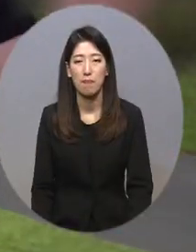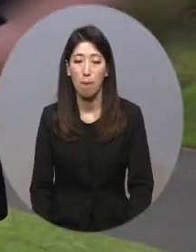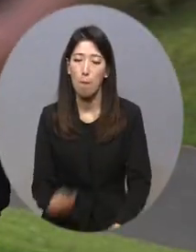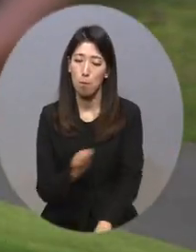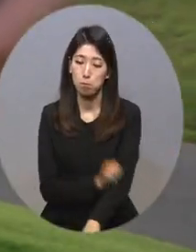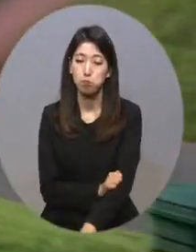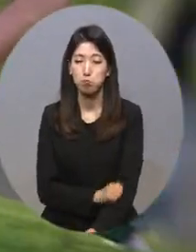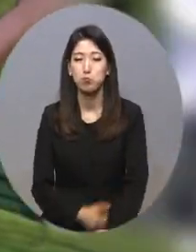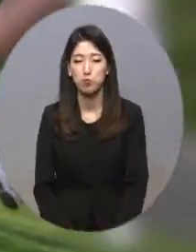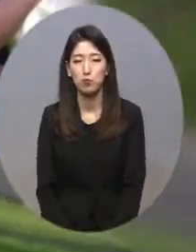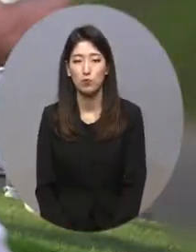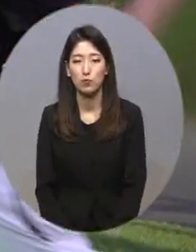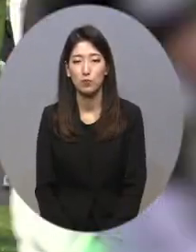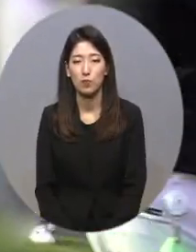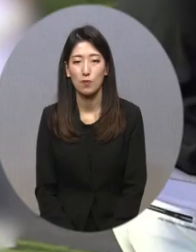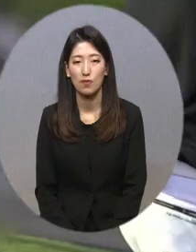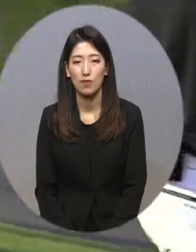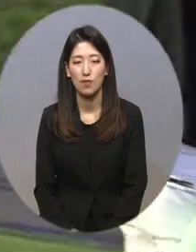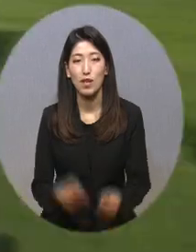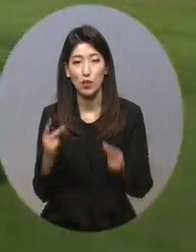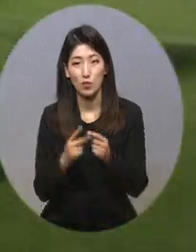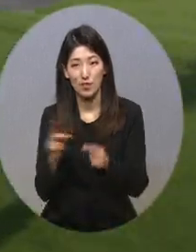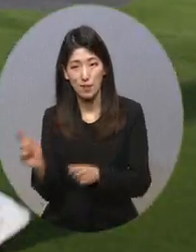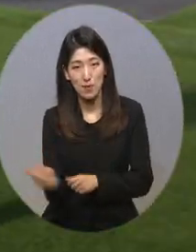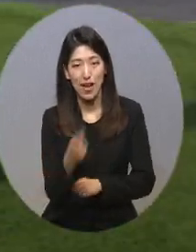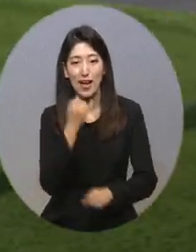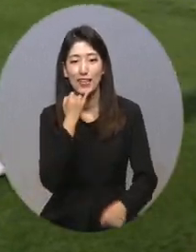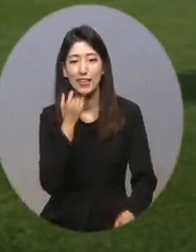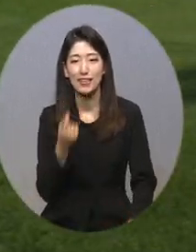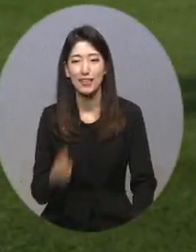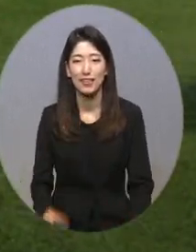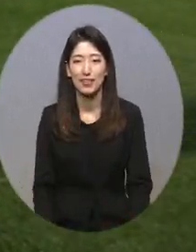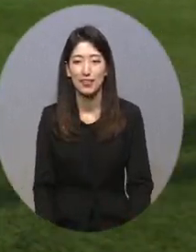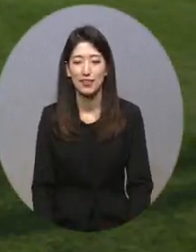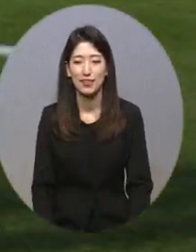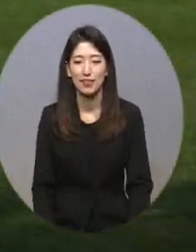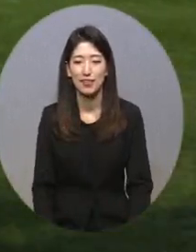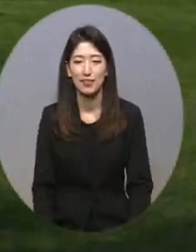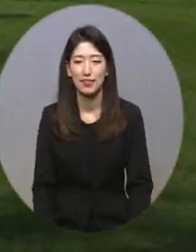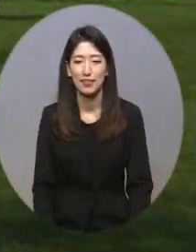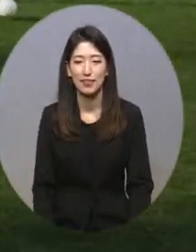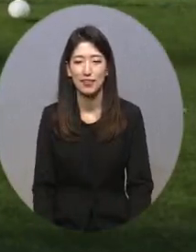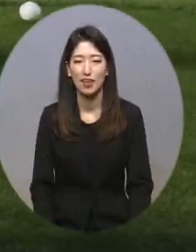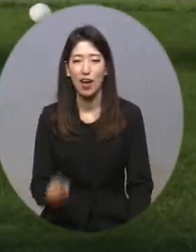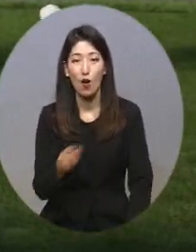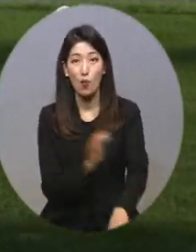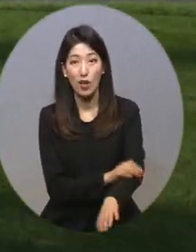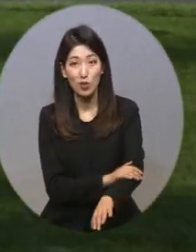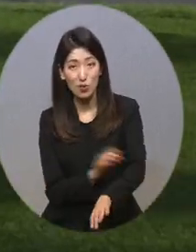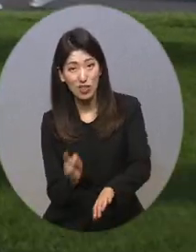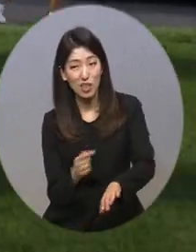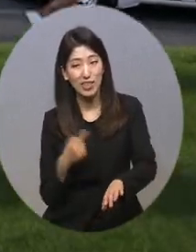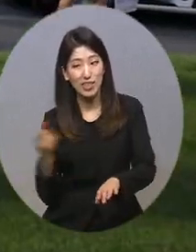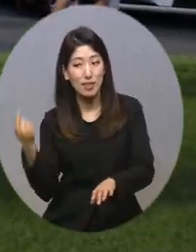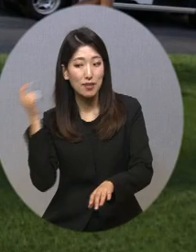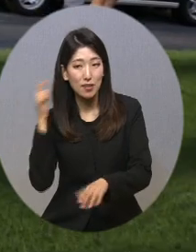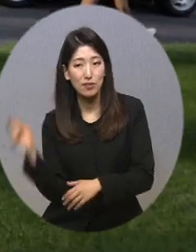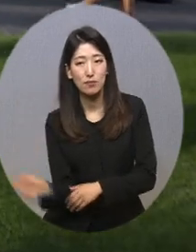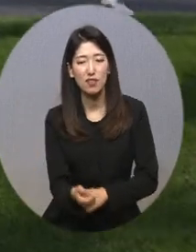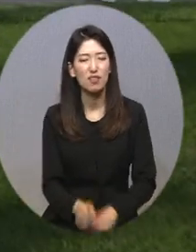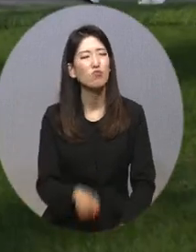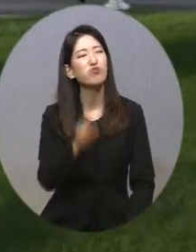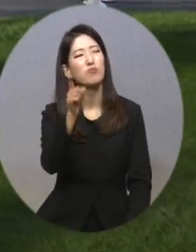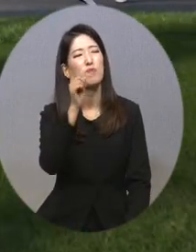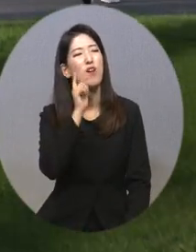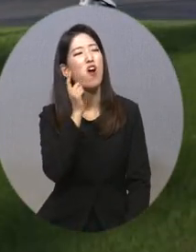내가 세컨 치기 좋지. 나이스. 너가 왼쪽으로 소리야. 너가 왼쪽으로 치라 그래갖고 네. 살짝 틀었어. 아. 빵 치지만 오빠 나